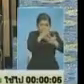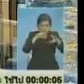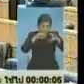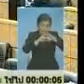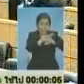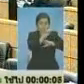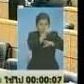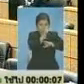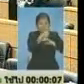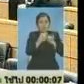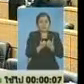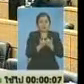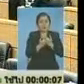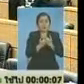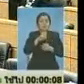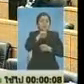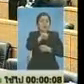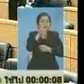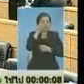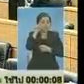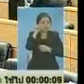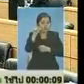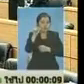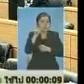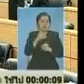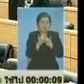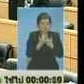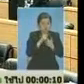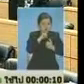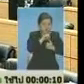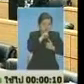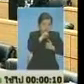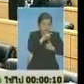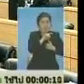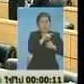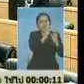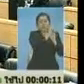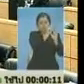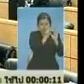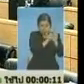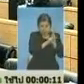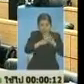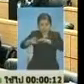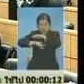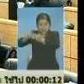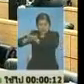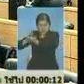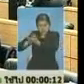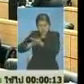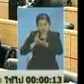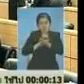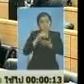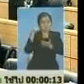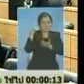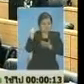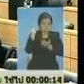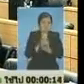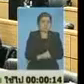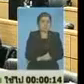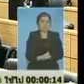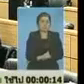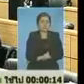ะวันนี้เนี่ยผมตั้งกระทู้สดสู้กับนักกฎหมายครับฐานะผมเป็นนักวิทยาศาสตร์เนี่ยก็เลยต้องรวบรวมหลักฐานเยอะหน่อยครับท่านประธานที่เ